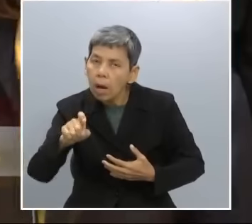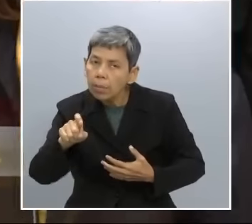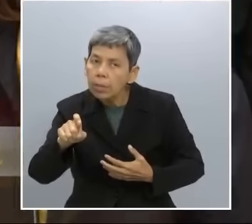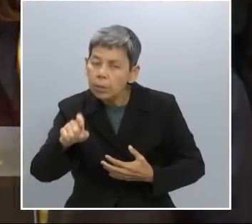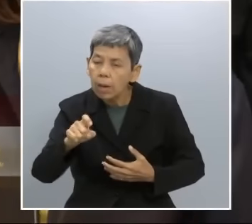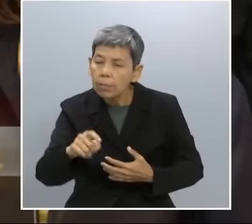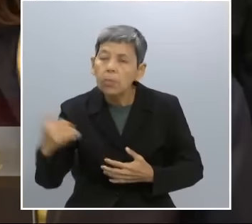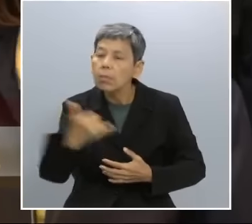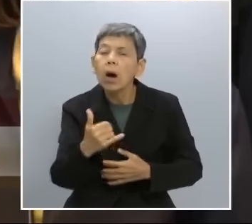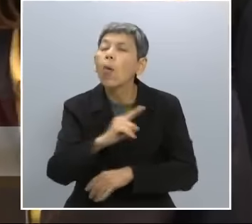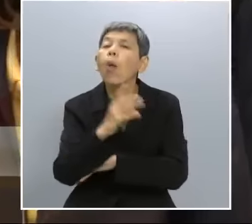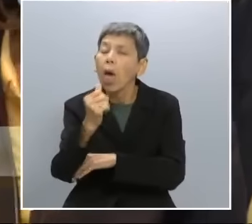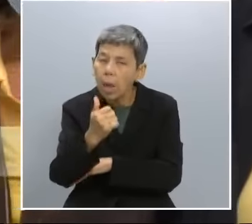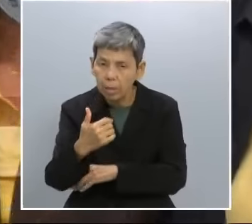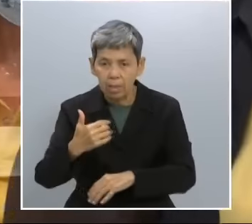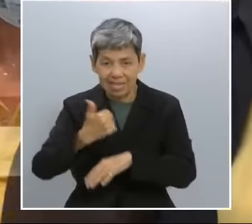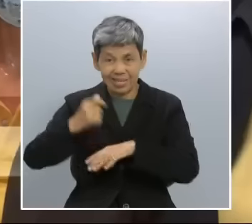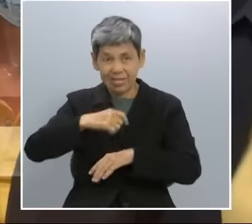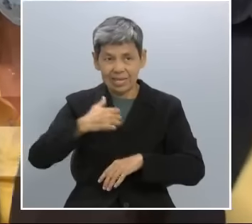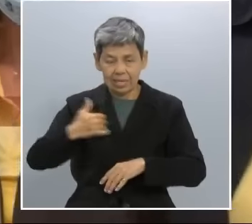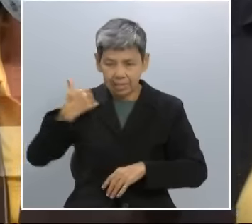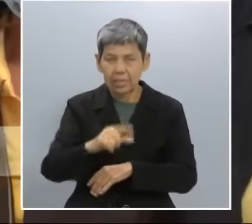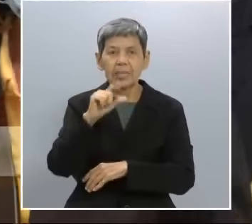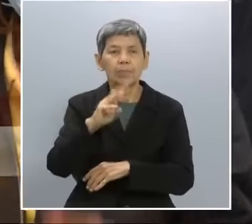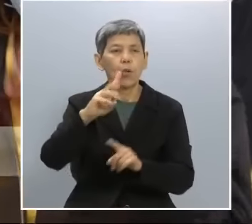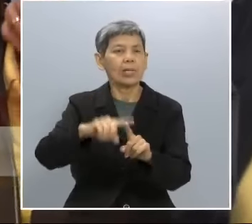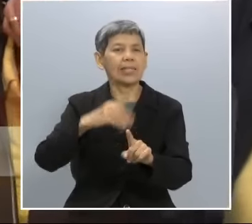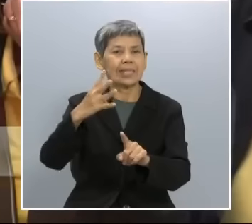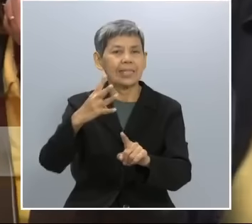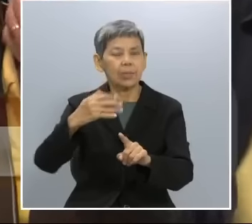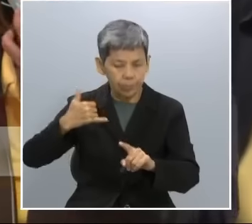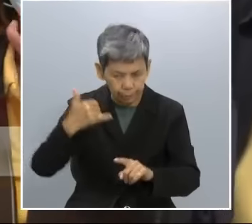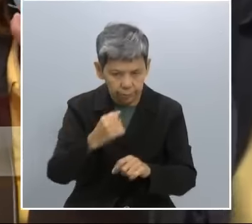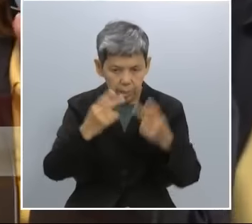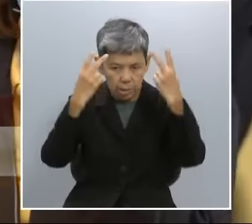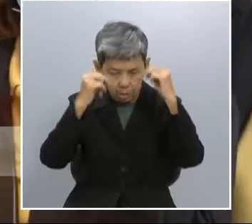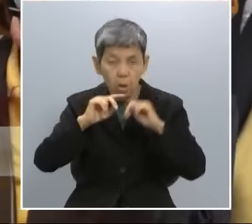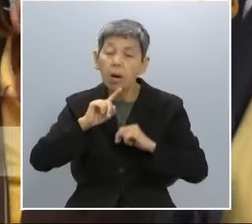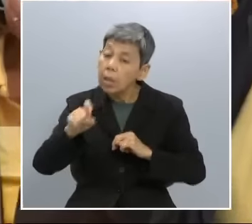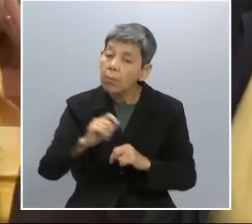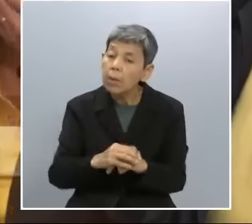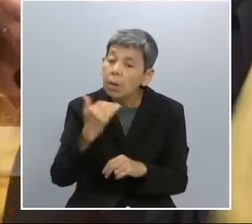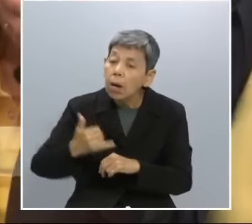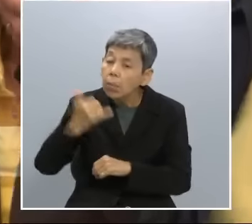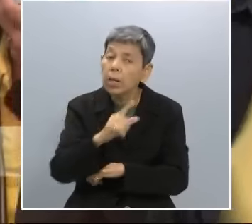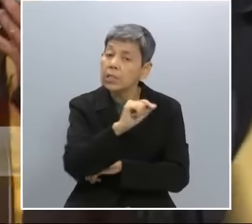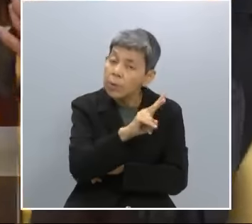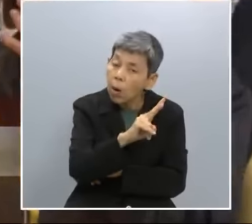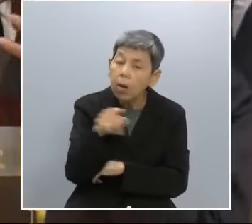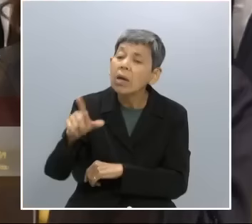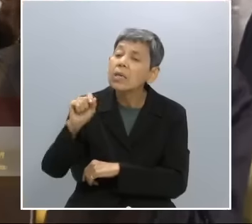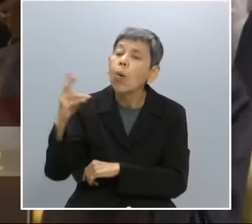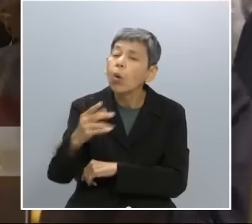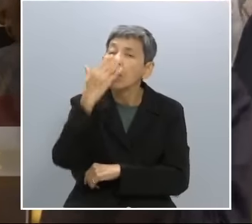ที่เมื่อไหร่อธิบดีตอบว่ามาวันที่26เมษายนนายกก็เลยถามว่าเหตุเกิด22ทำไ